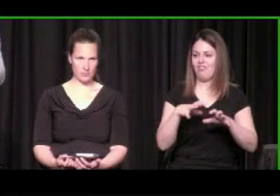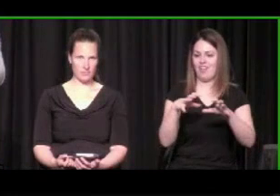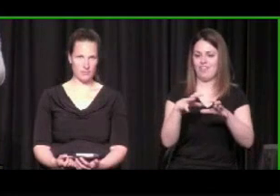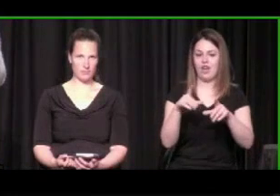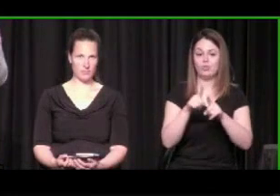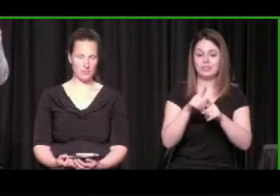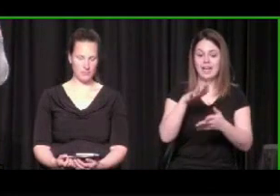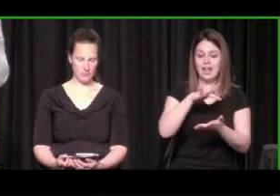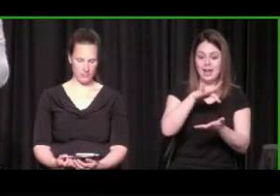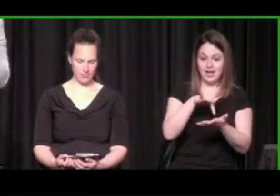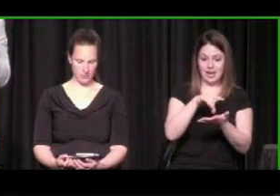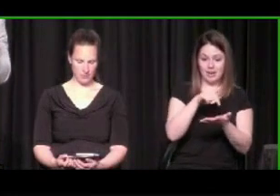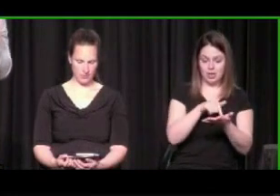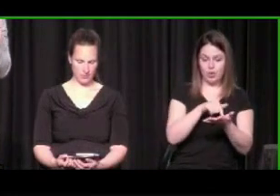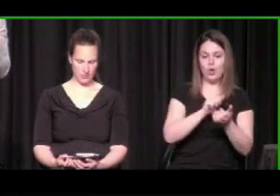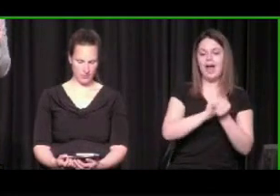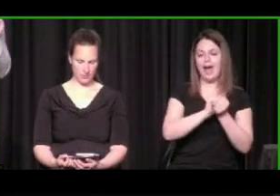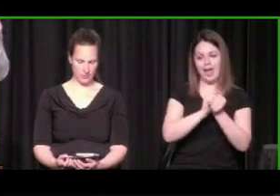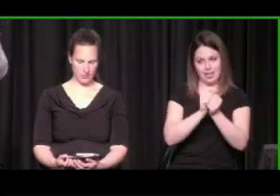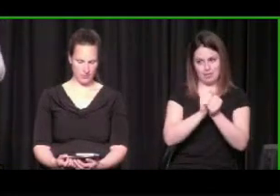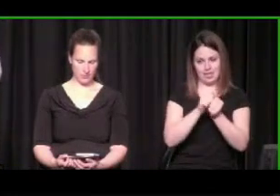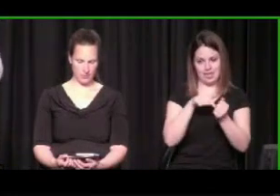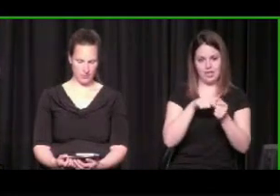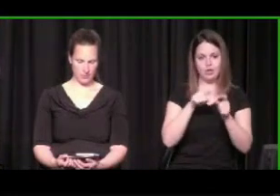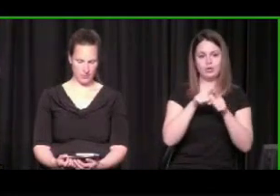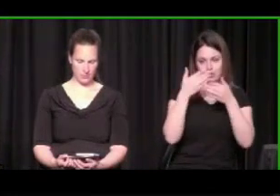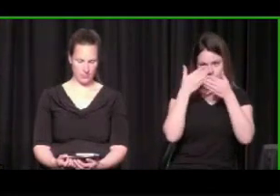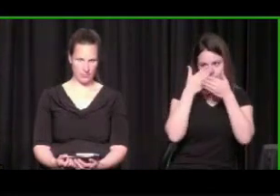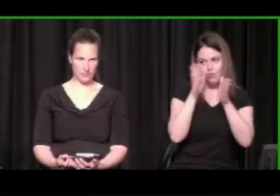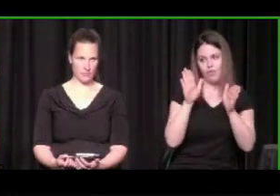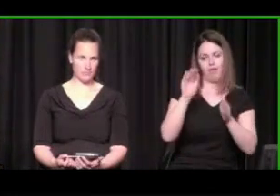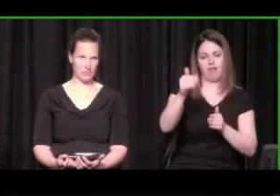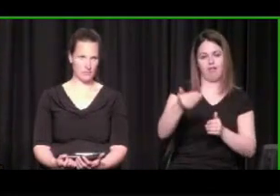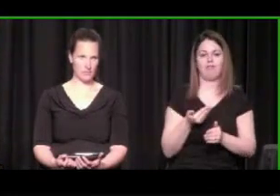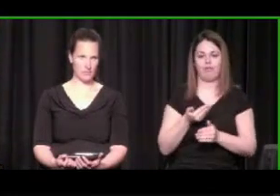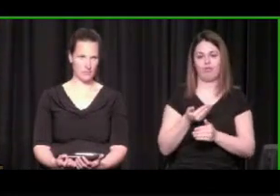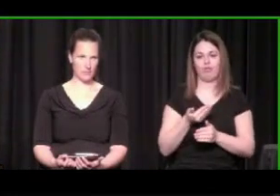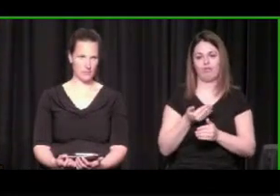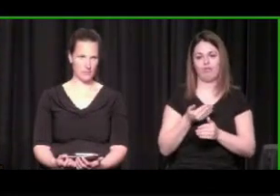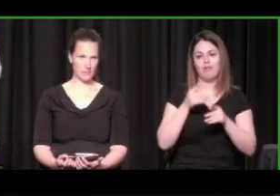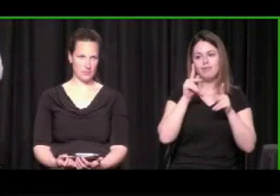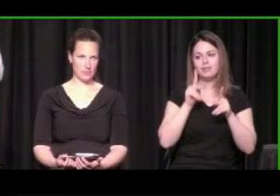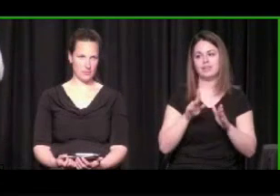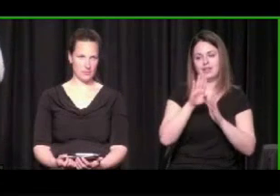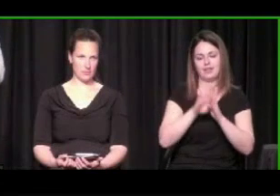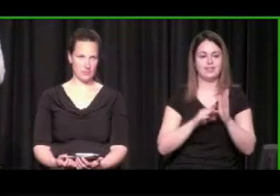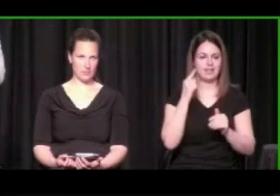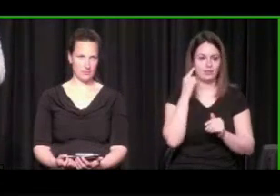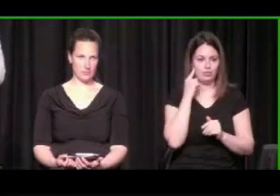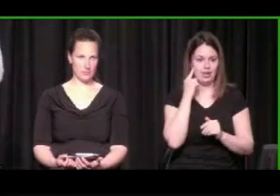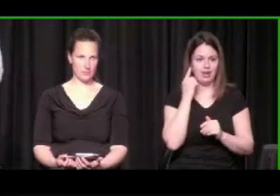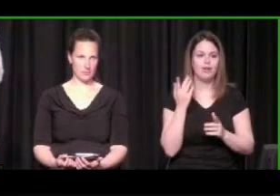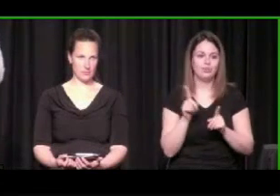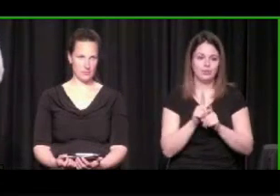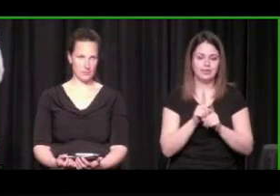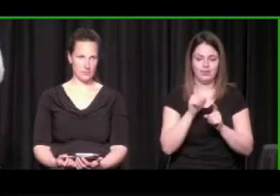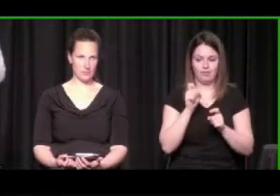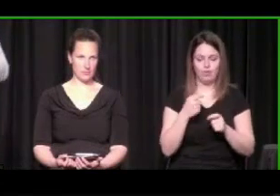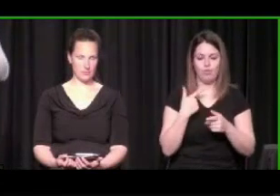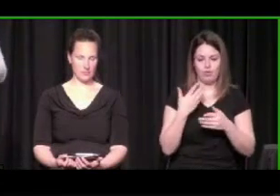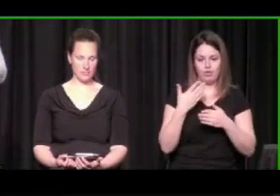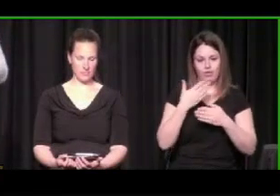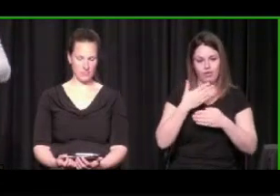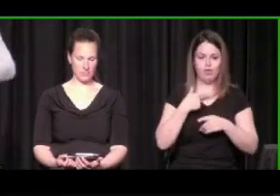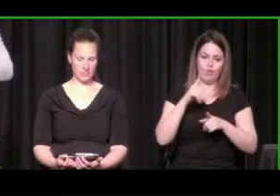également où ces milieux-là sont adaptés et prêts à accueillir certaines personnes avec une déficience intellectuelle. Donc, il ne suffit pas d'ouvrir les portes